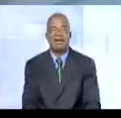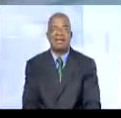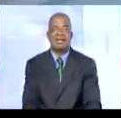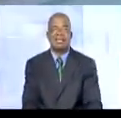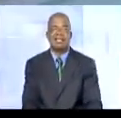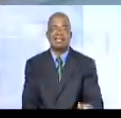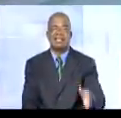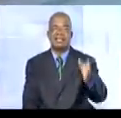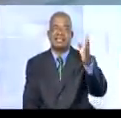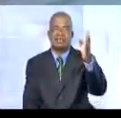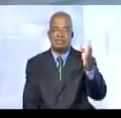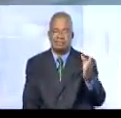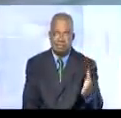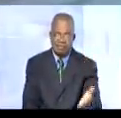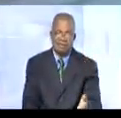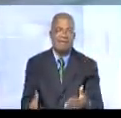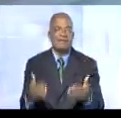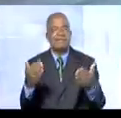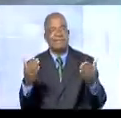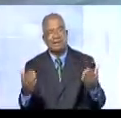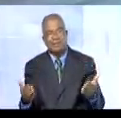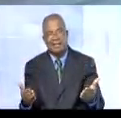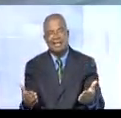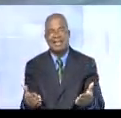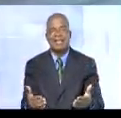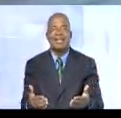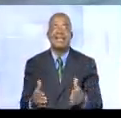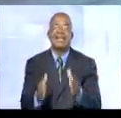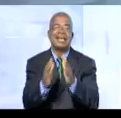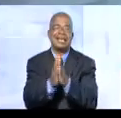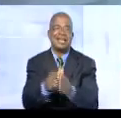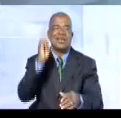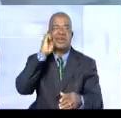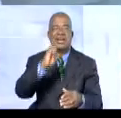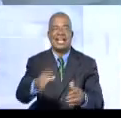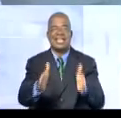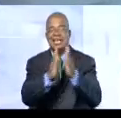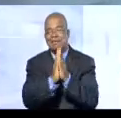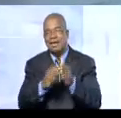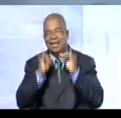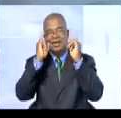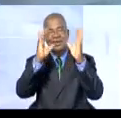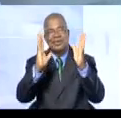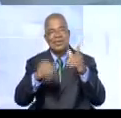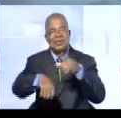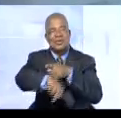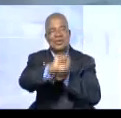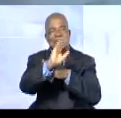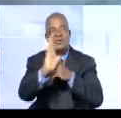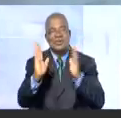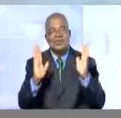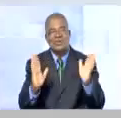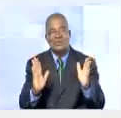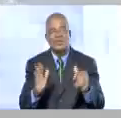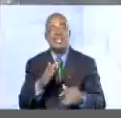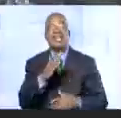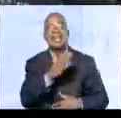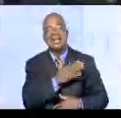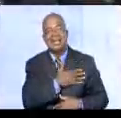mais j'aimerais surtout qu'ils jouent beaucoup avec le cœur, la cohésion parmi les joueurs, puis je pense que ça ira. Avec les quelques consignes des coachs, ça